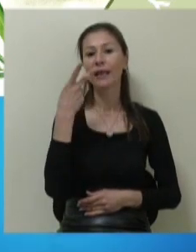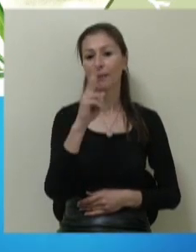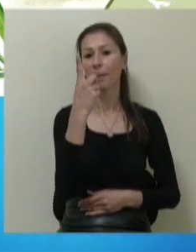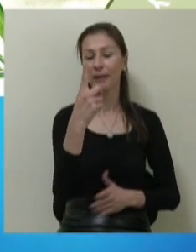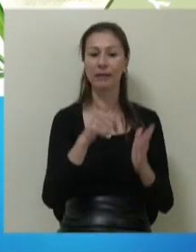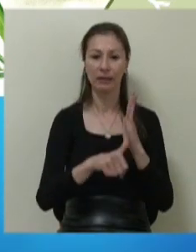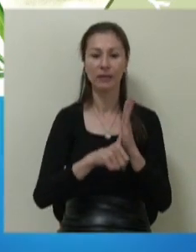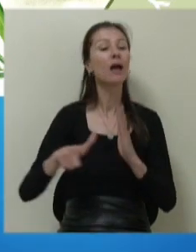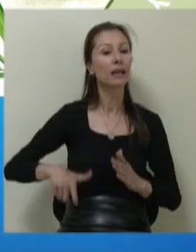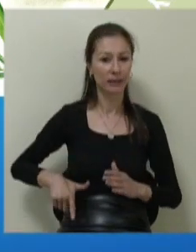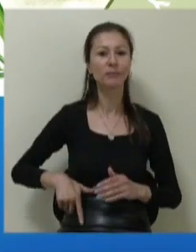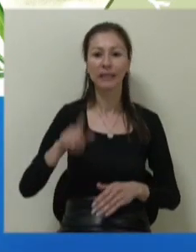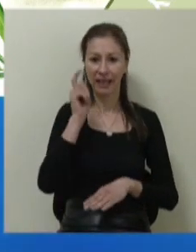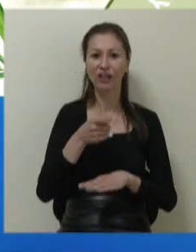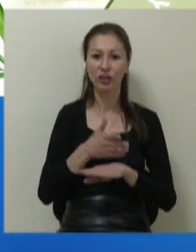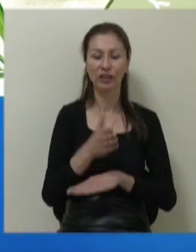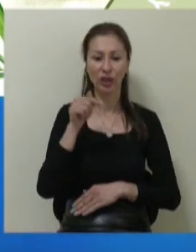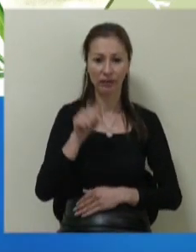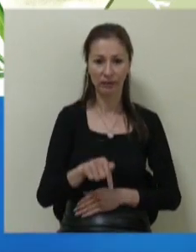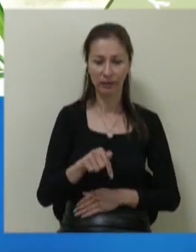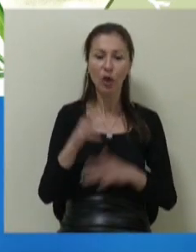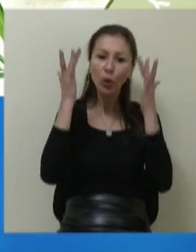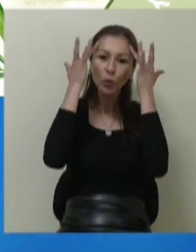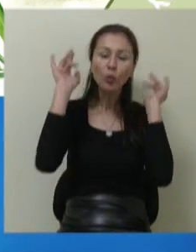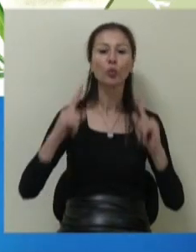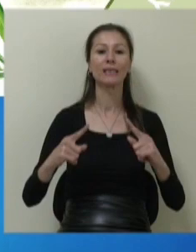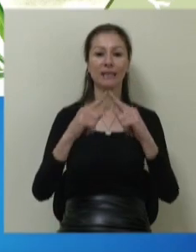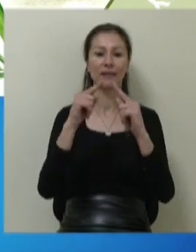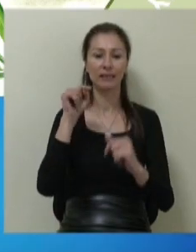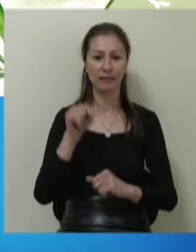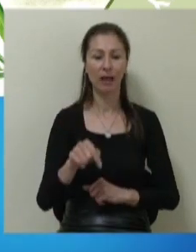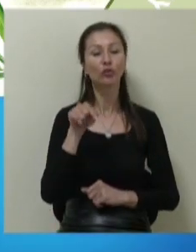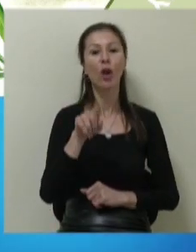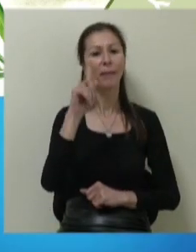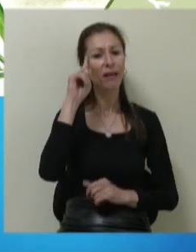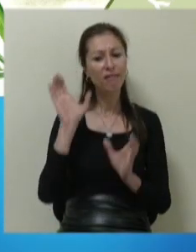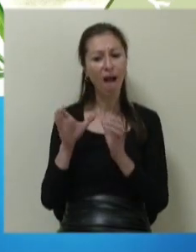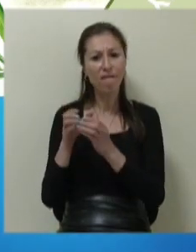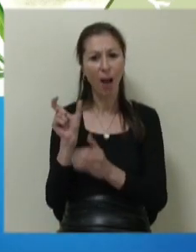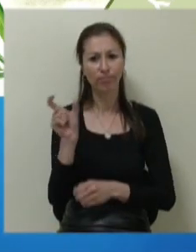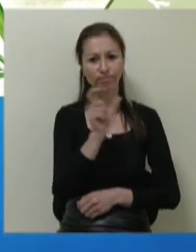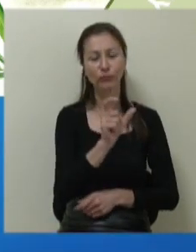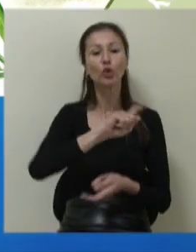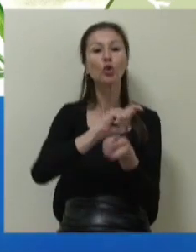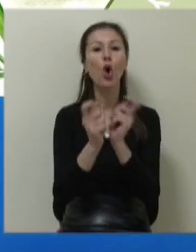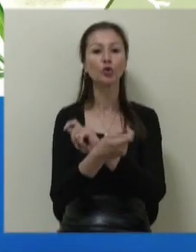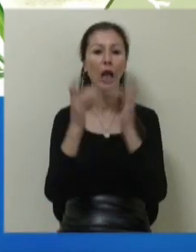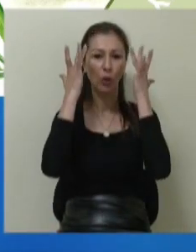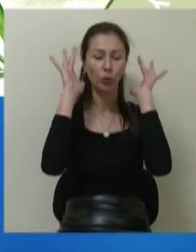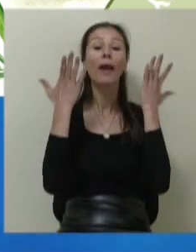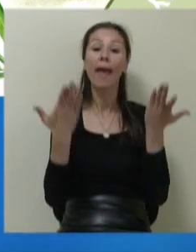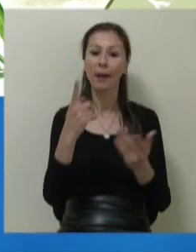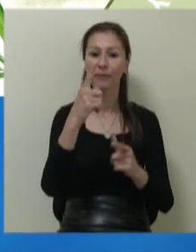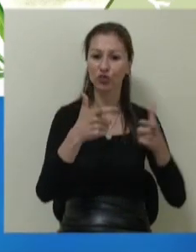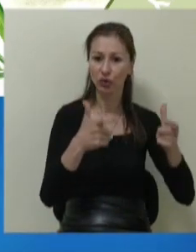2001 yılında İzmir'de gerçekleşen kültür zirvesinde şöyle bir kavram benimsendi: döngüsel kültür. Eğer bir